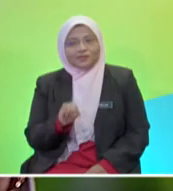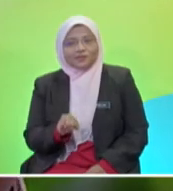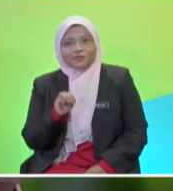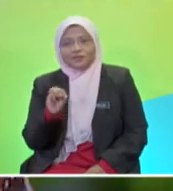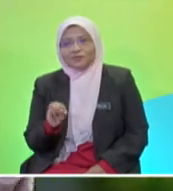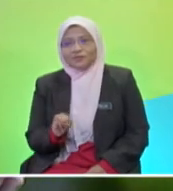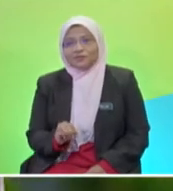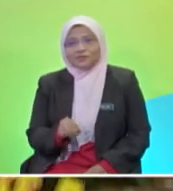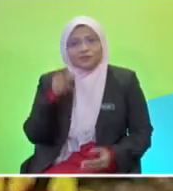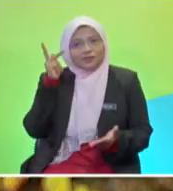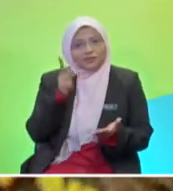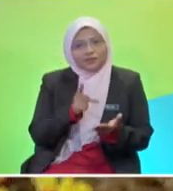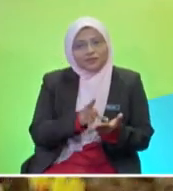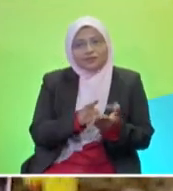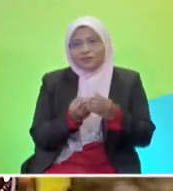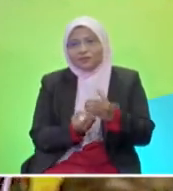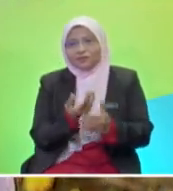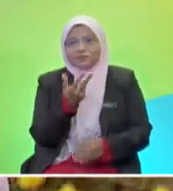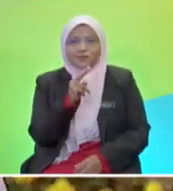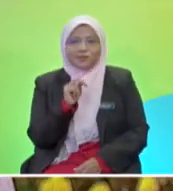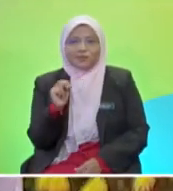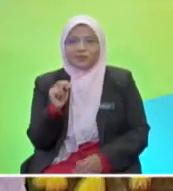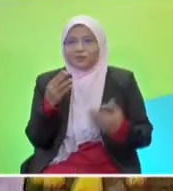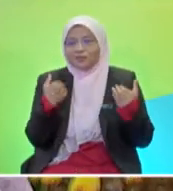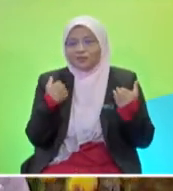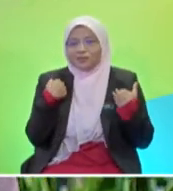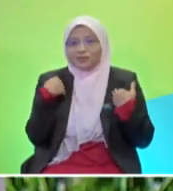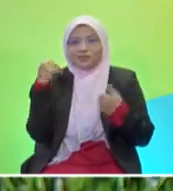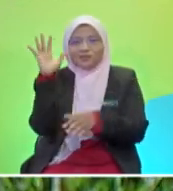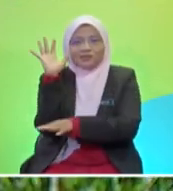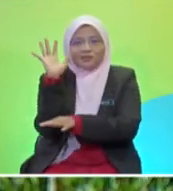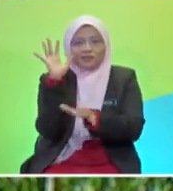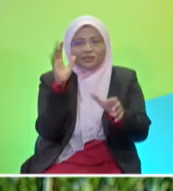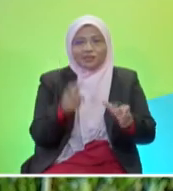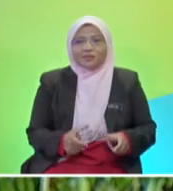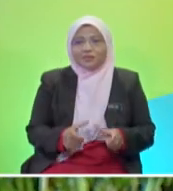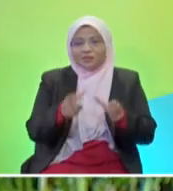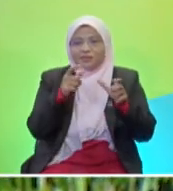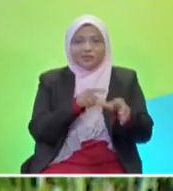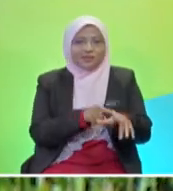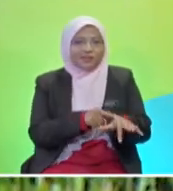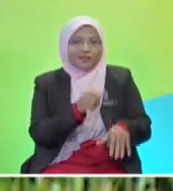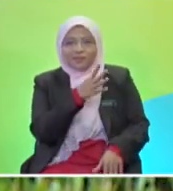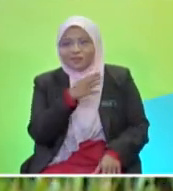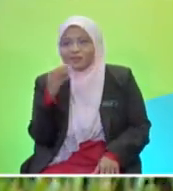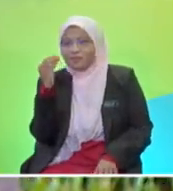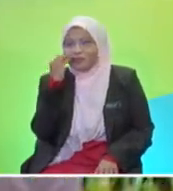Murid-murid kenali tumbuhan, ada akar, batang, daun dan